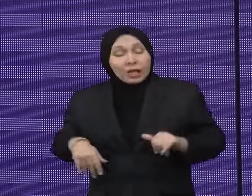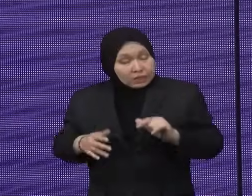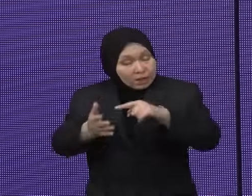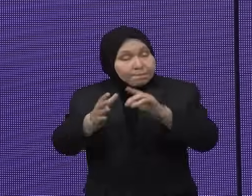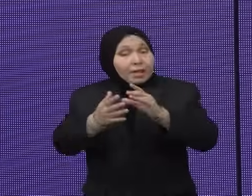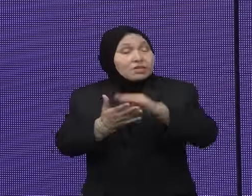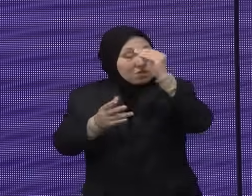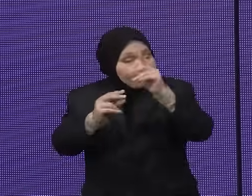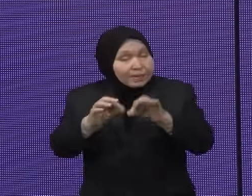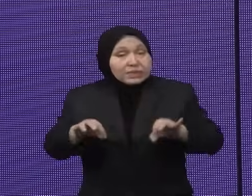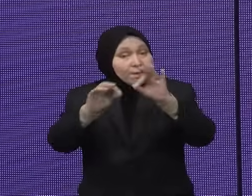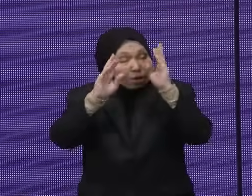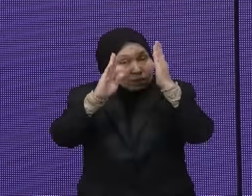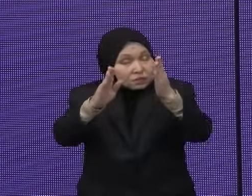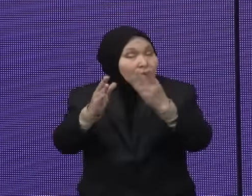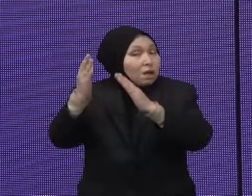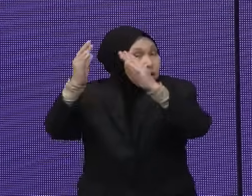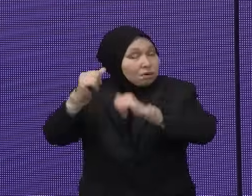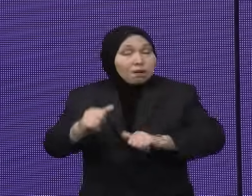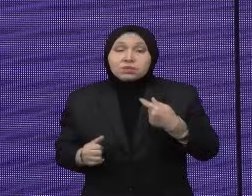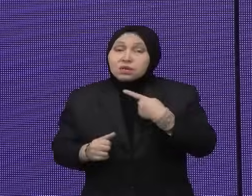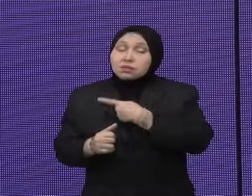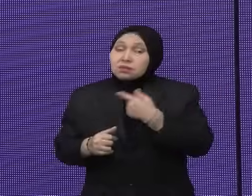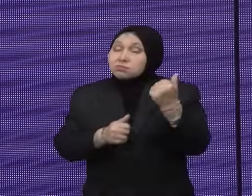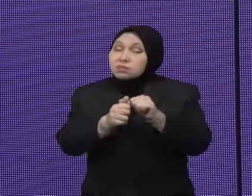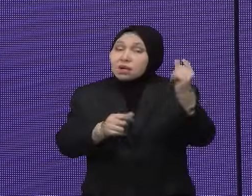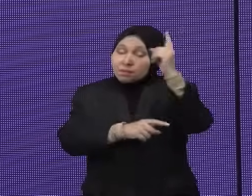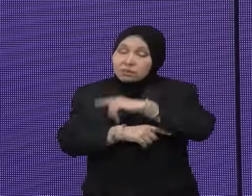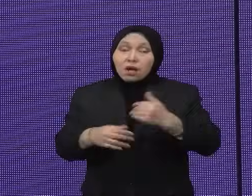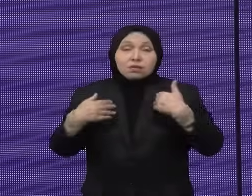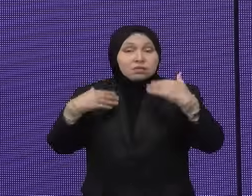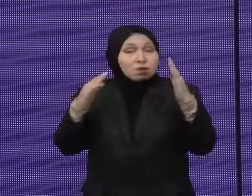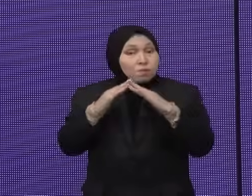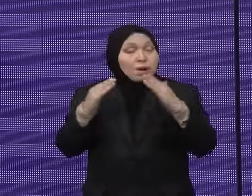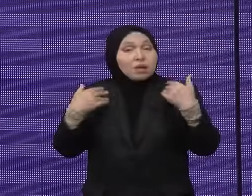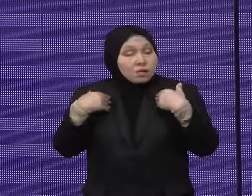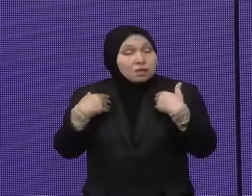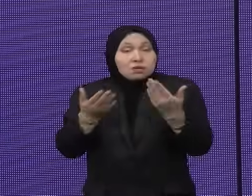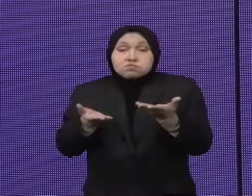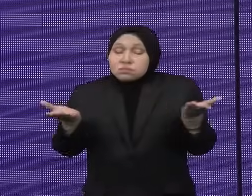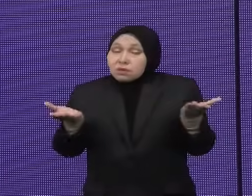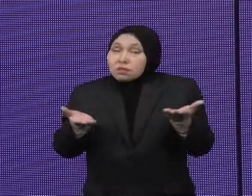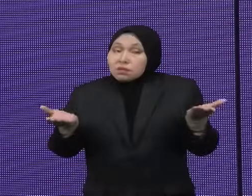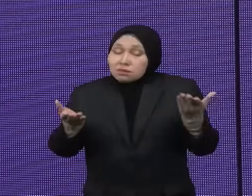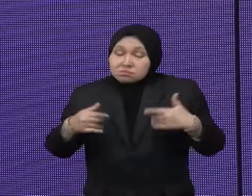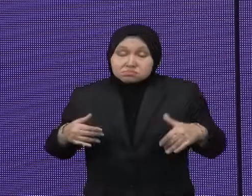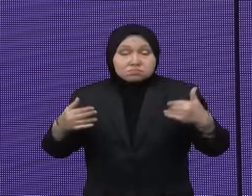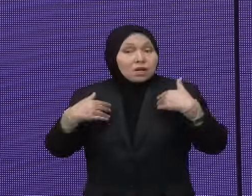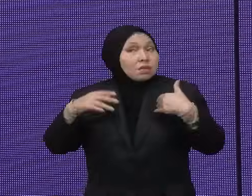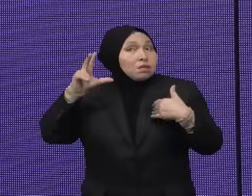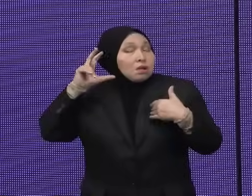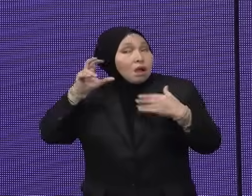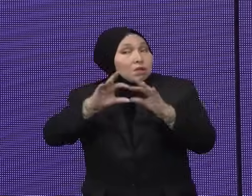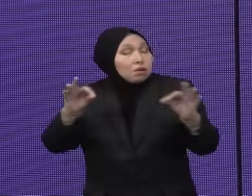kita perhatikan. Moga-moga kalau kita setiap hari, tuan-tuan yang berada di rumah, yang berada di studio, ya, bila kita dengar ayat